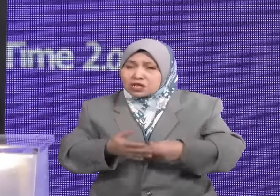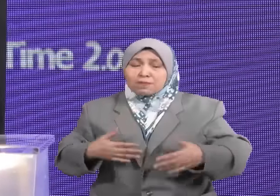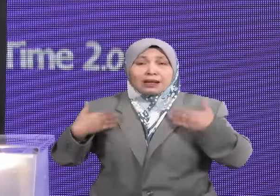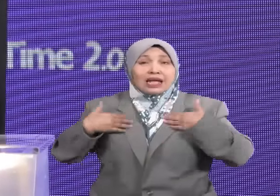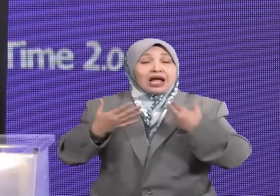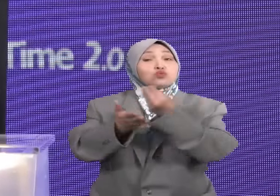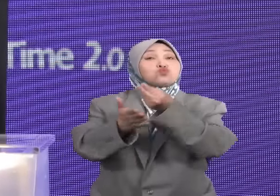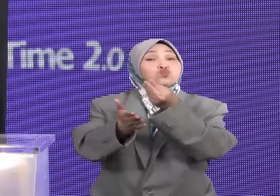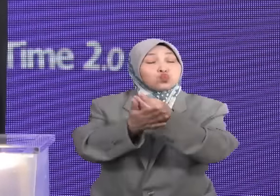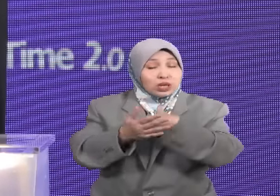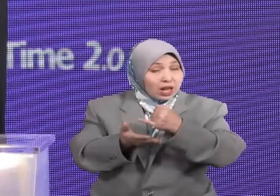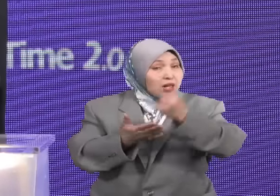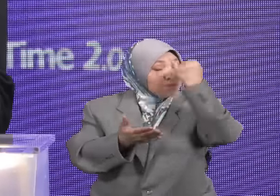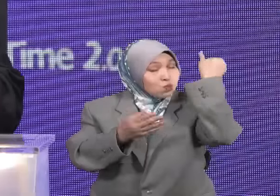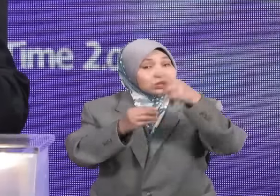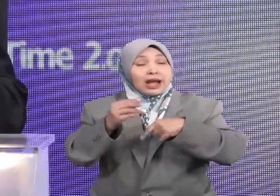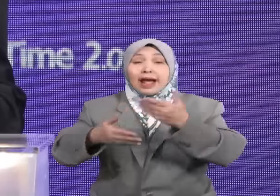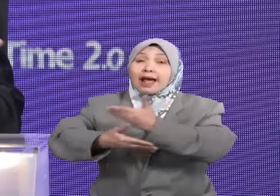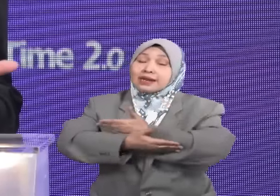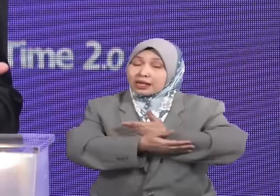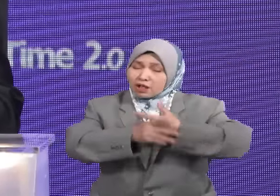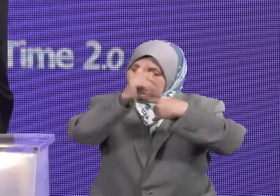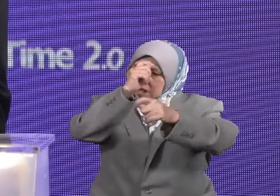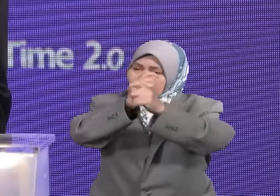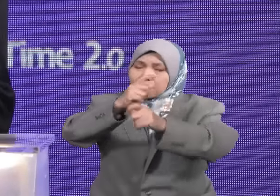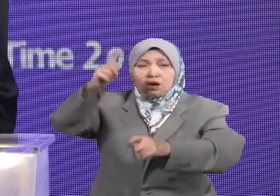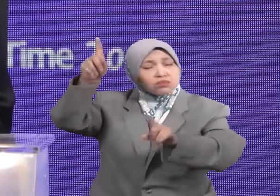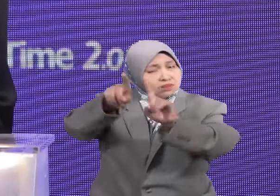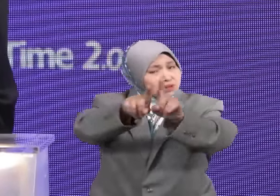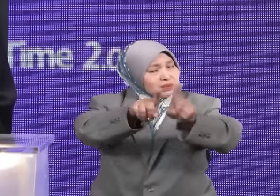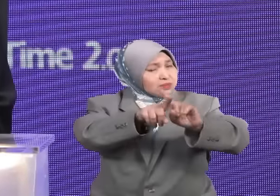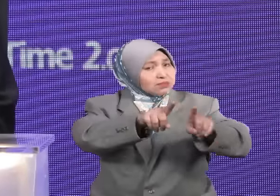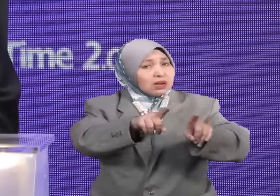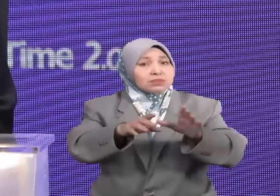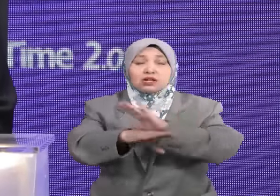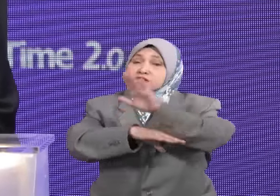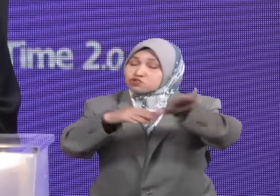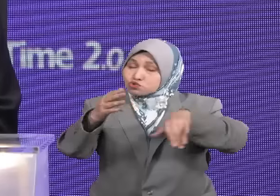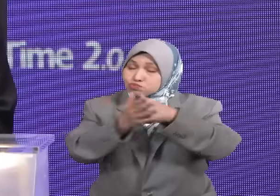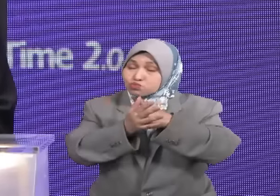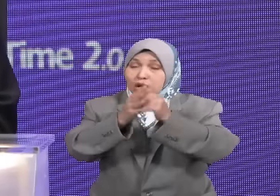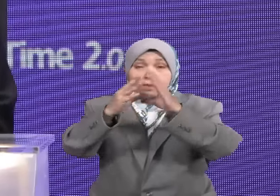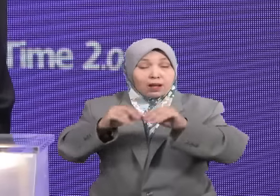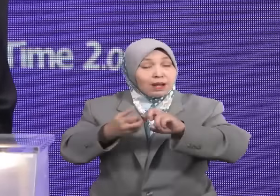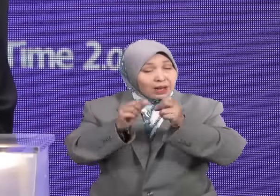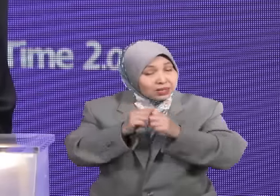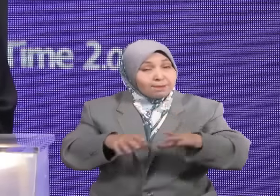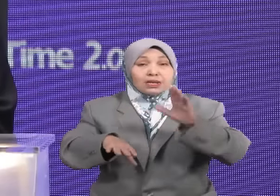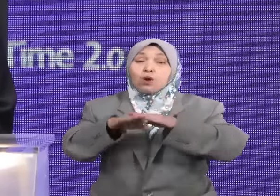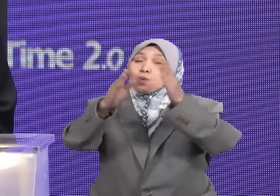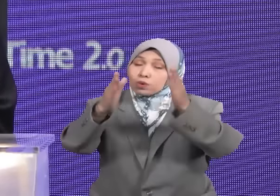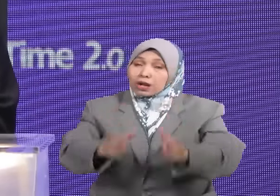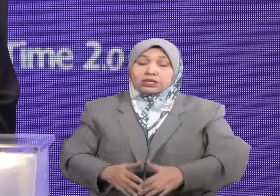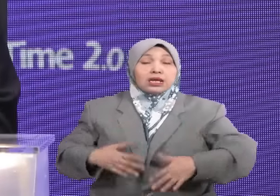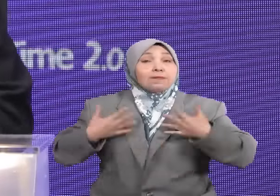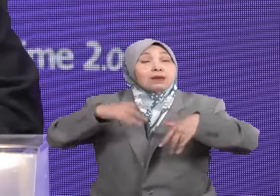kebahagiaan, tentang ilmu, tentang anak yang taat pada Allah. Macam-macam. Dan semua solusi itu Allah berikan kepada orang yang